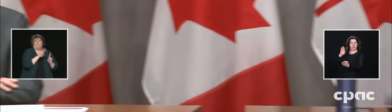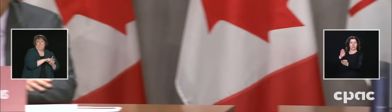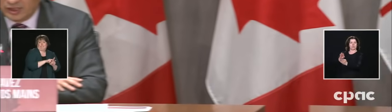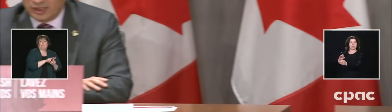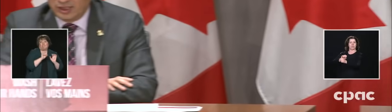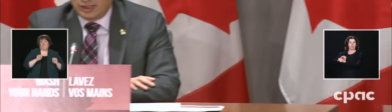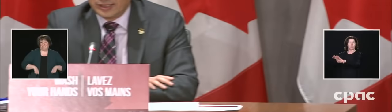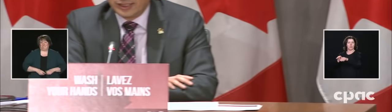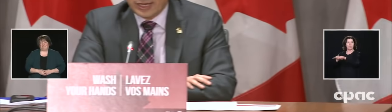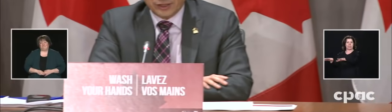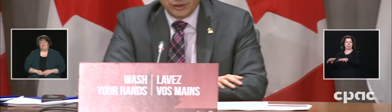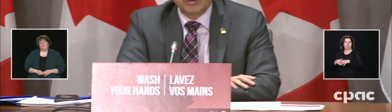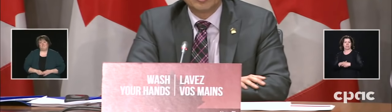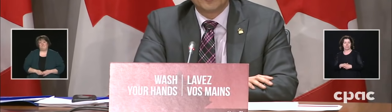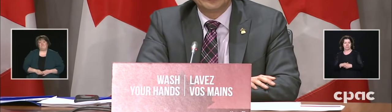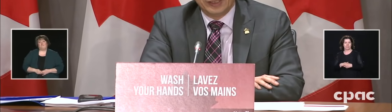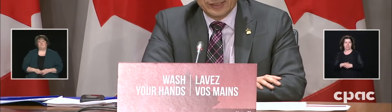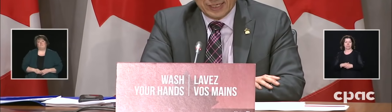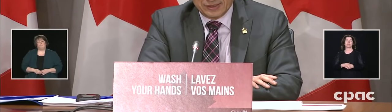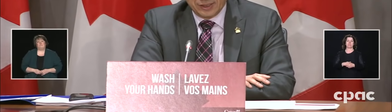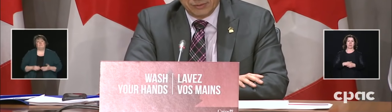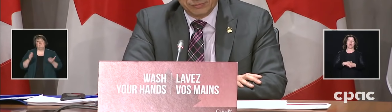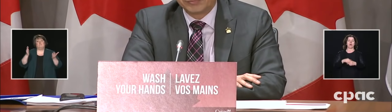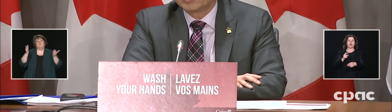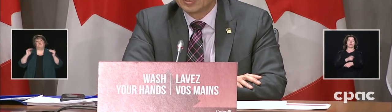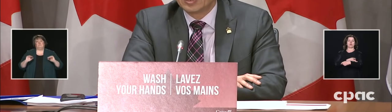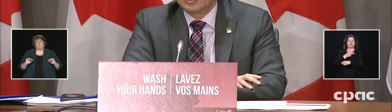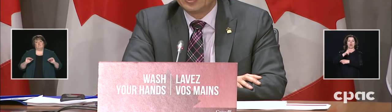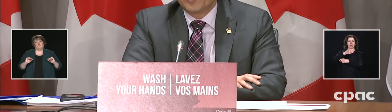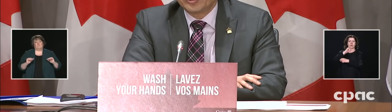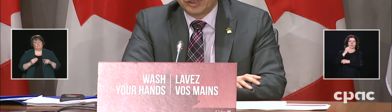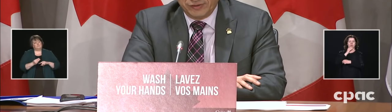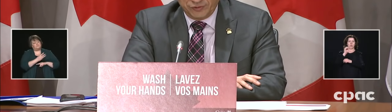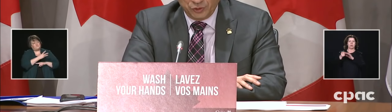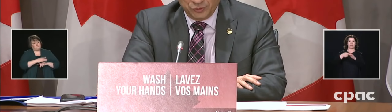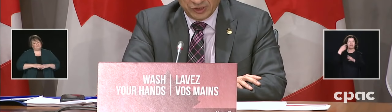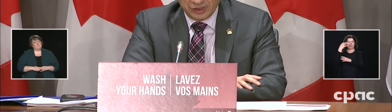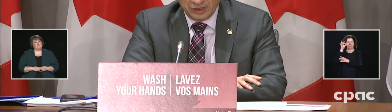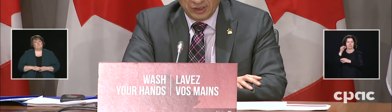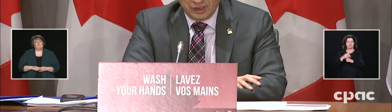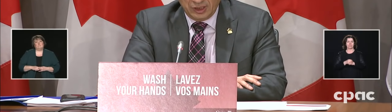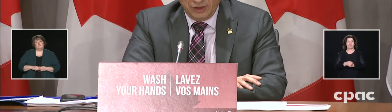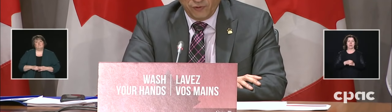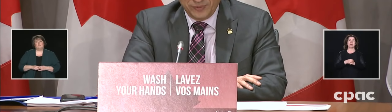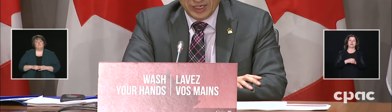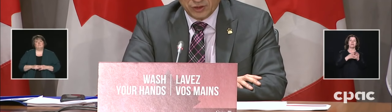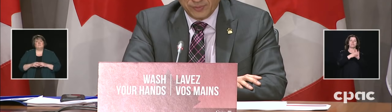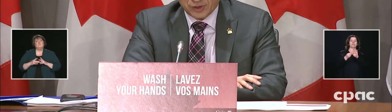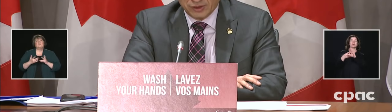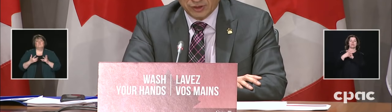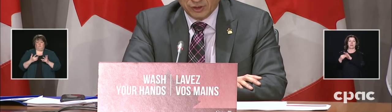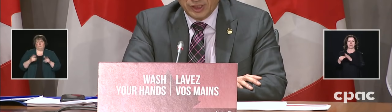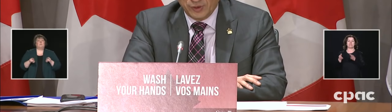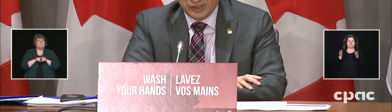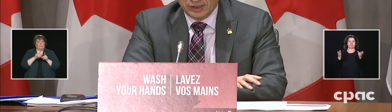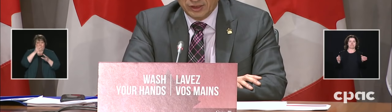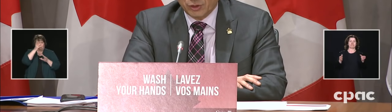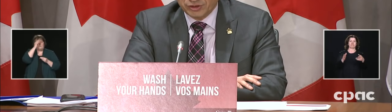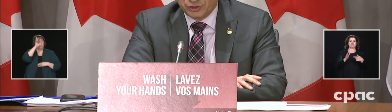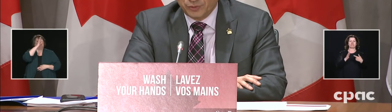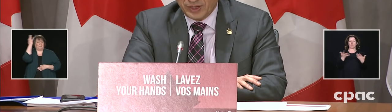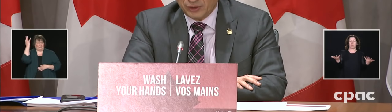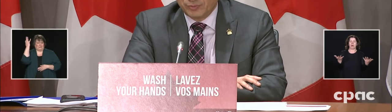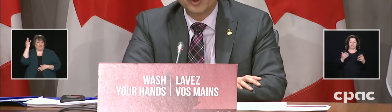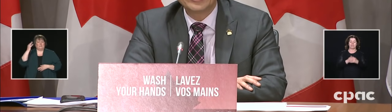Diapositive 11. Les scénarios de modélisation. Diapositive 12. Il faut bien comprendre que les modèles